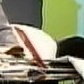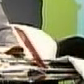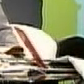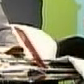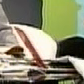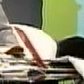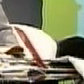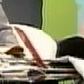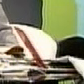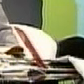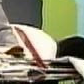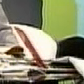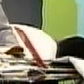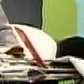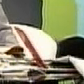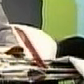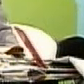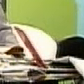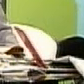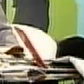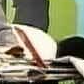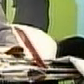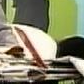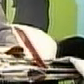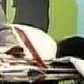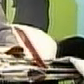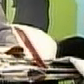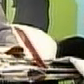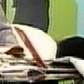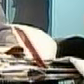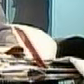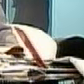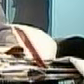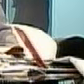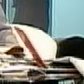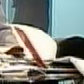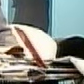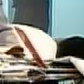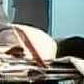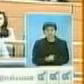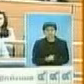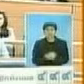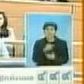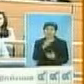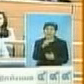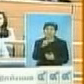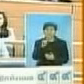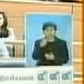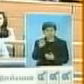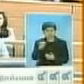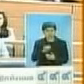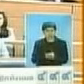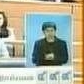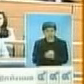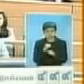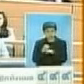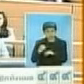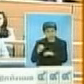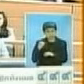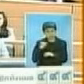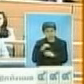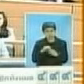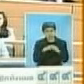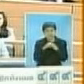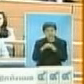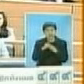วิธีการของ 2ฝ่ายในการพูดอันนี้เราไม่นับตัวเนื้อหาเลยนะเนื้อหาเนี่ยบางทีพูดยากคุณยืนข้างนึงคุณก็เชื่อข้างนึงนะฮะ